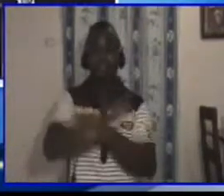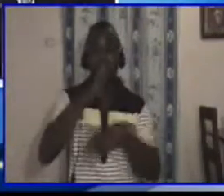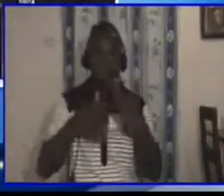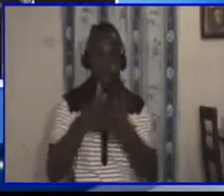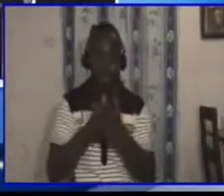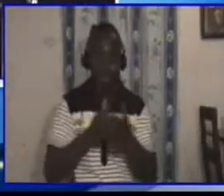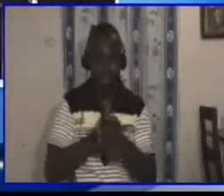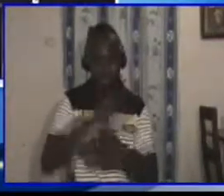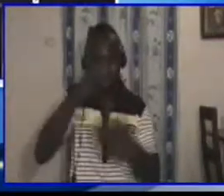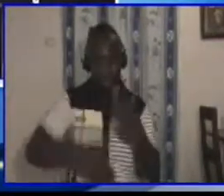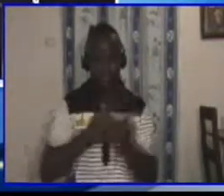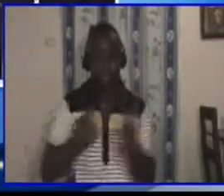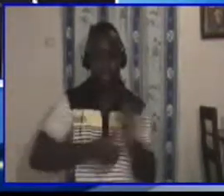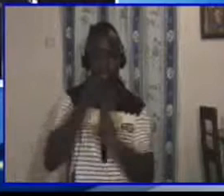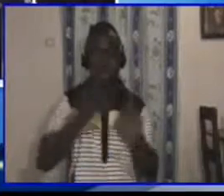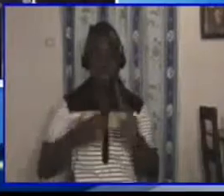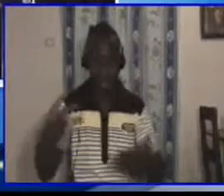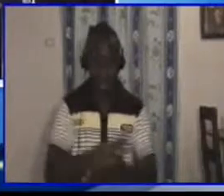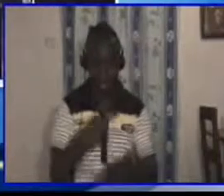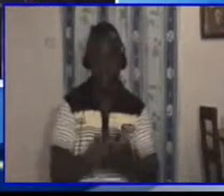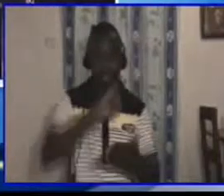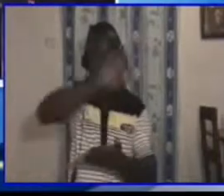nella sacra scrittura